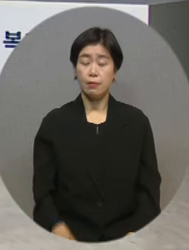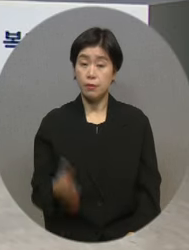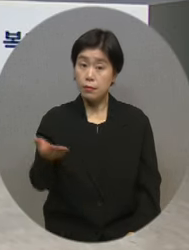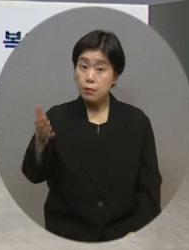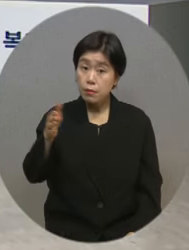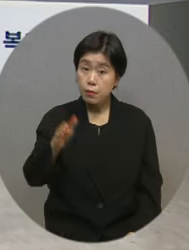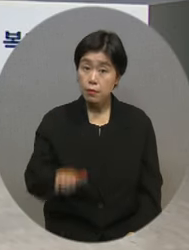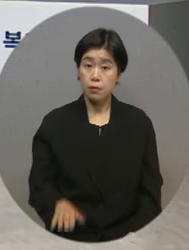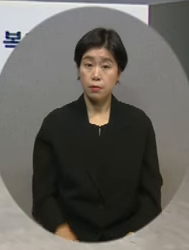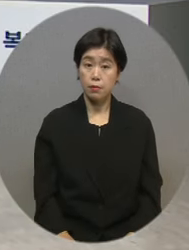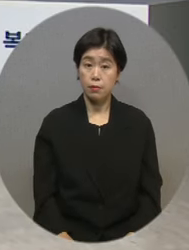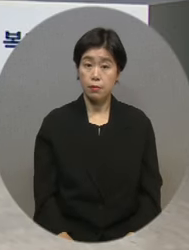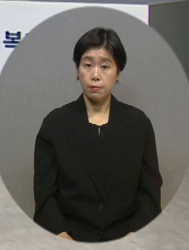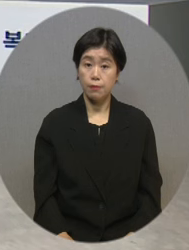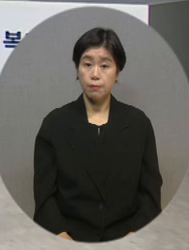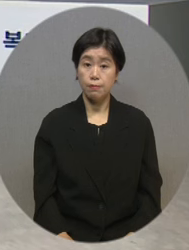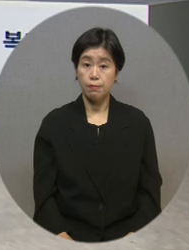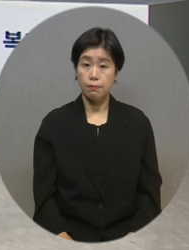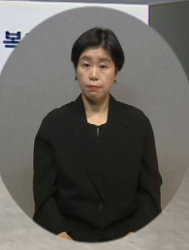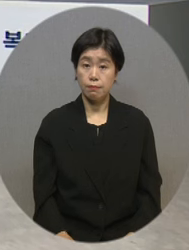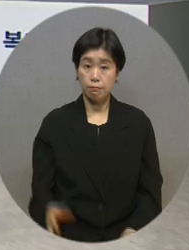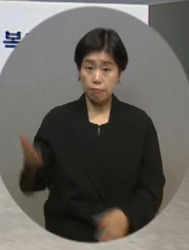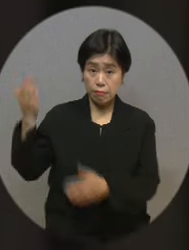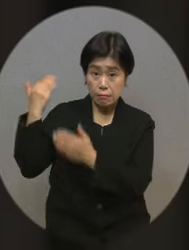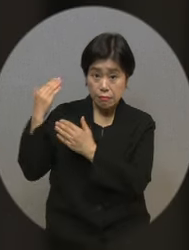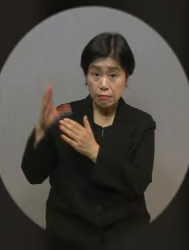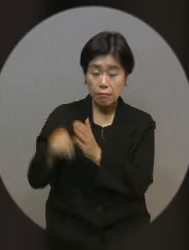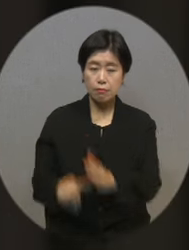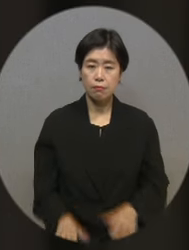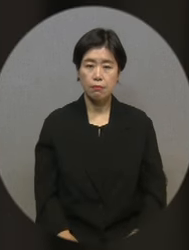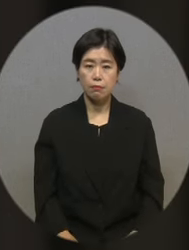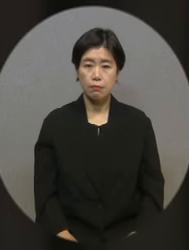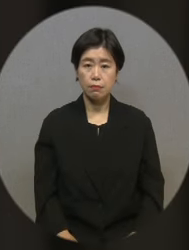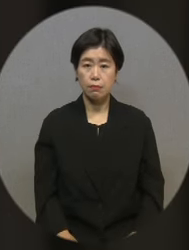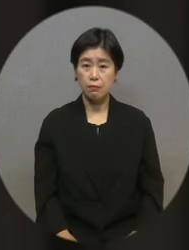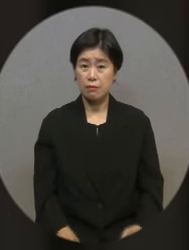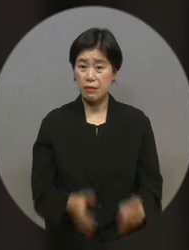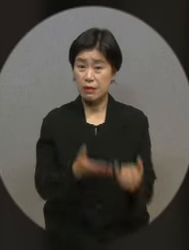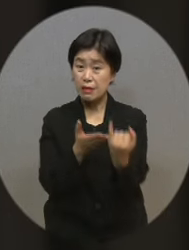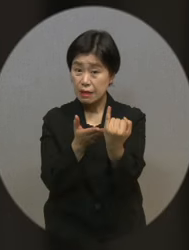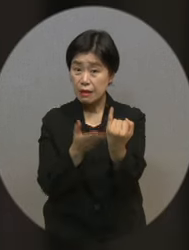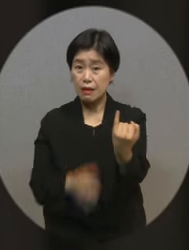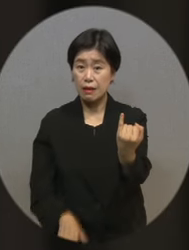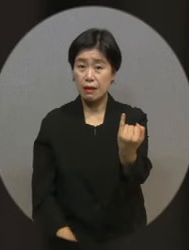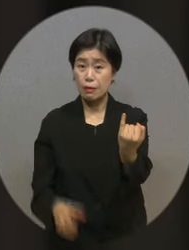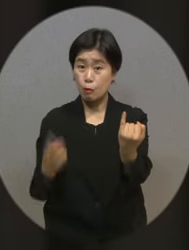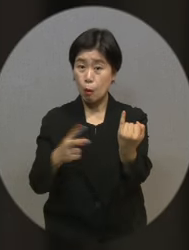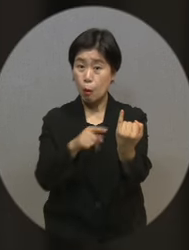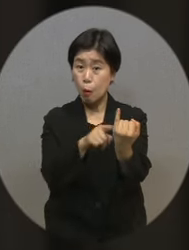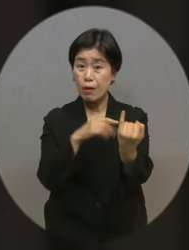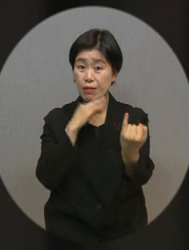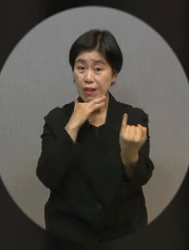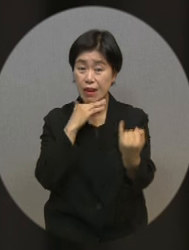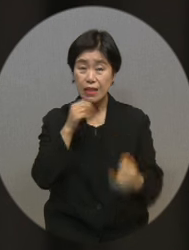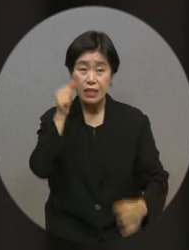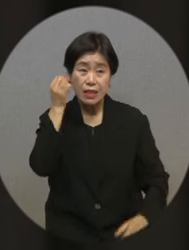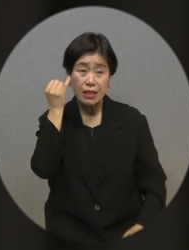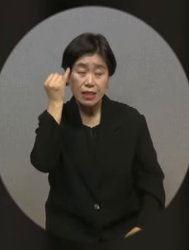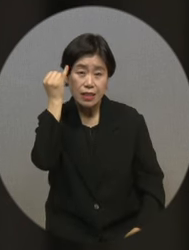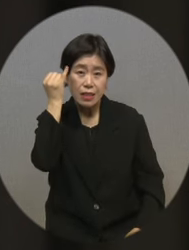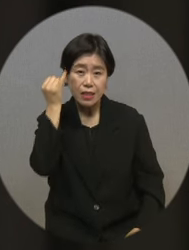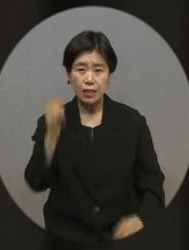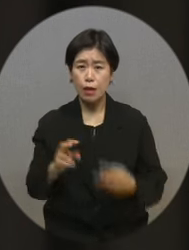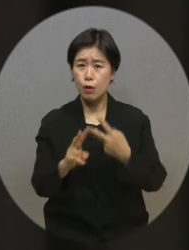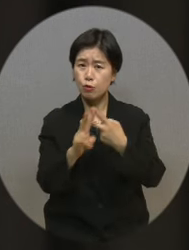그런데 그때만 해도 여성분이 사춘기 이제 들어선 중2